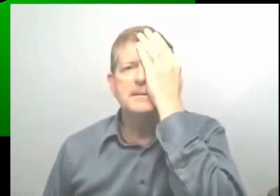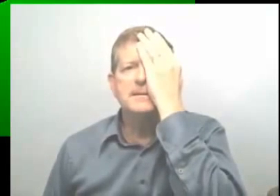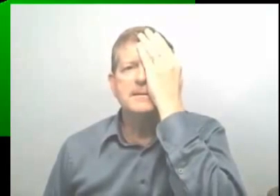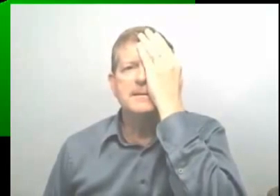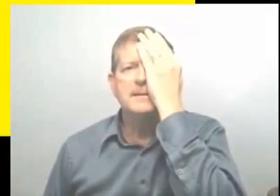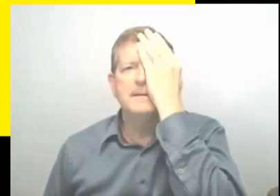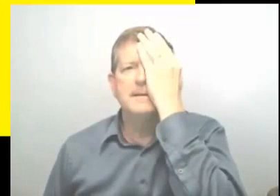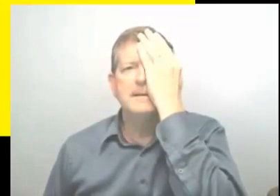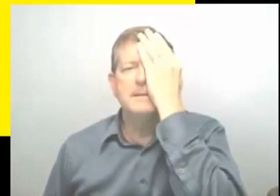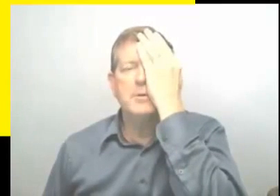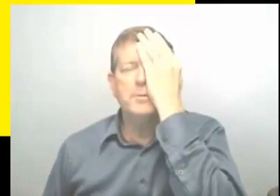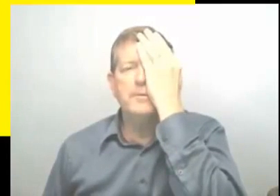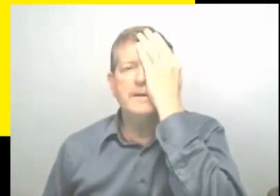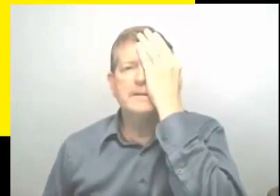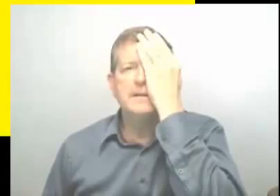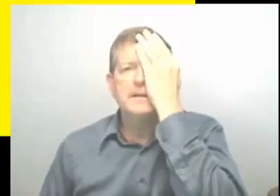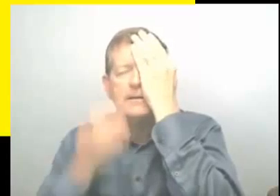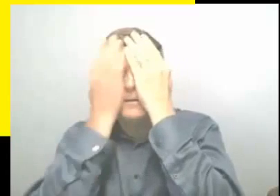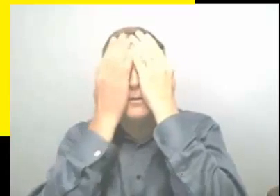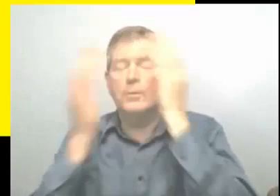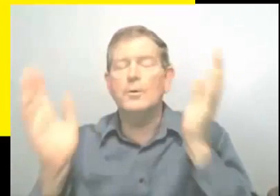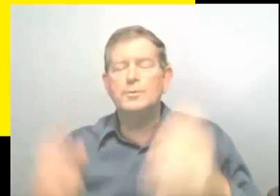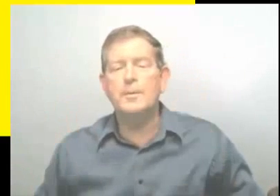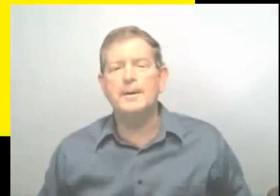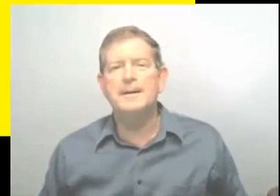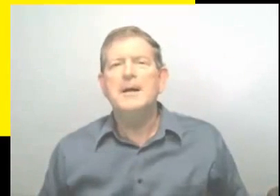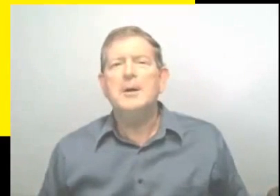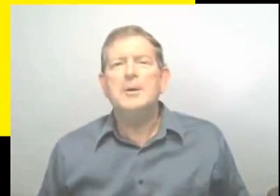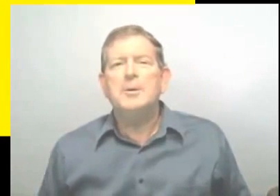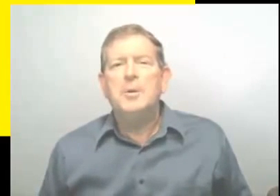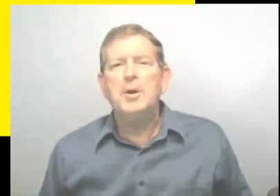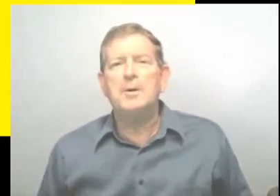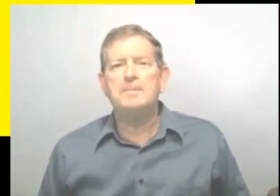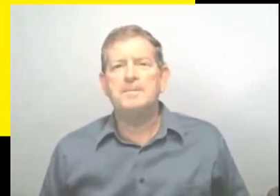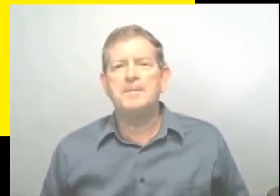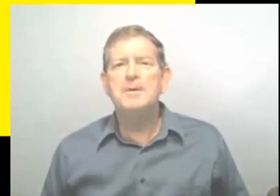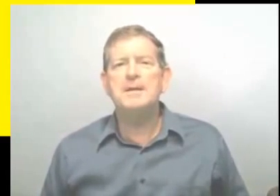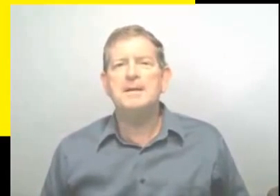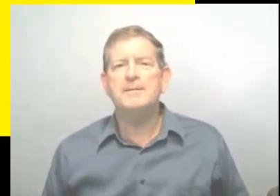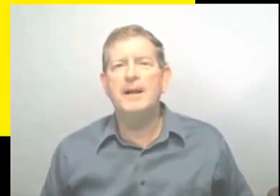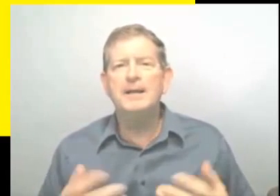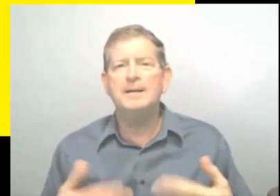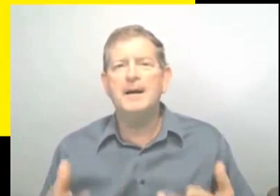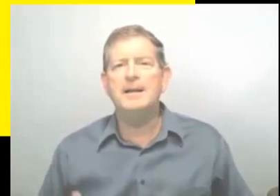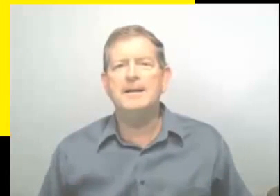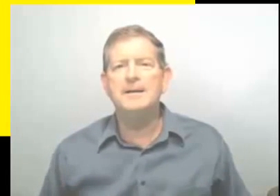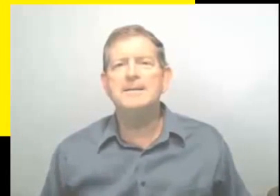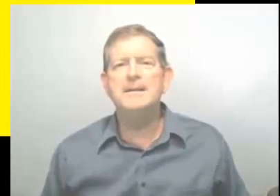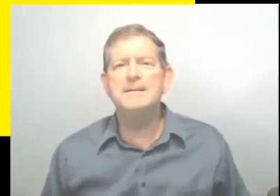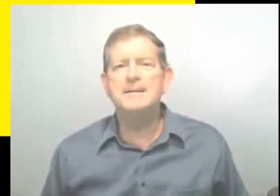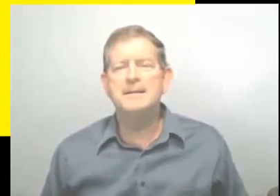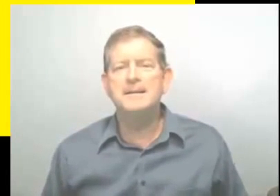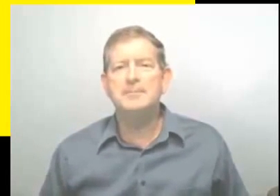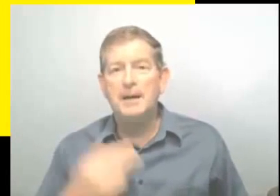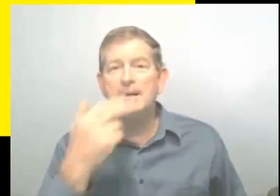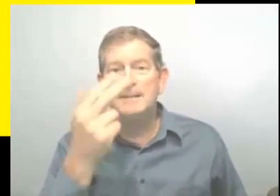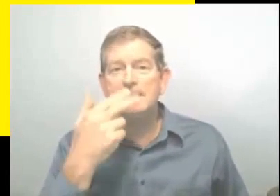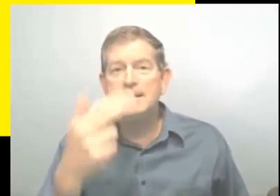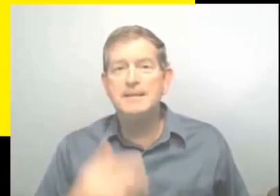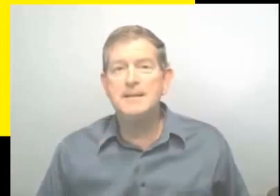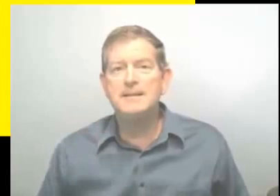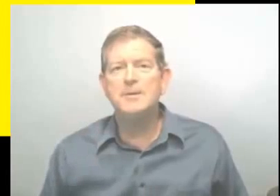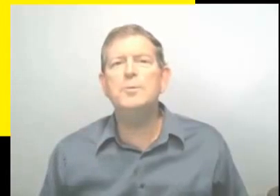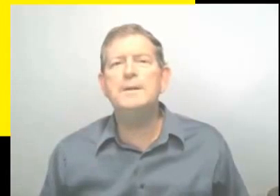18. Maintenant plus vite. Non, je peux pas. 2. Oui. Allez. 6.